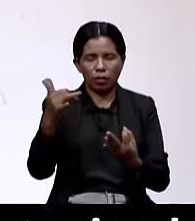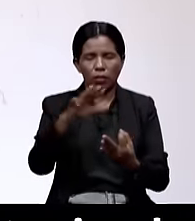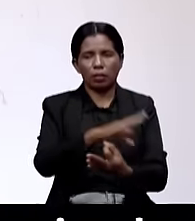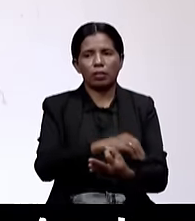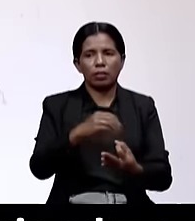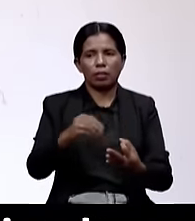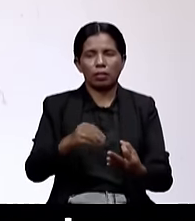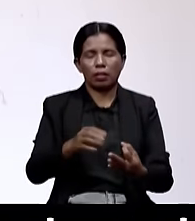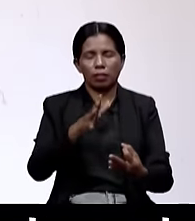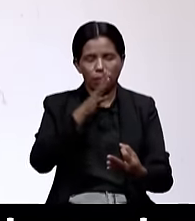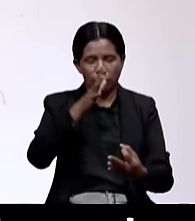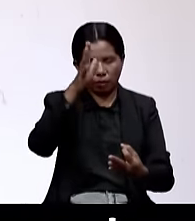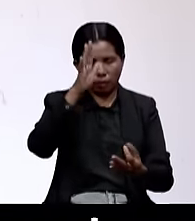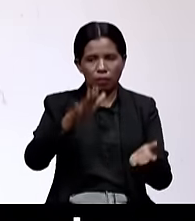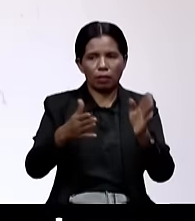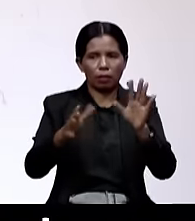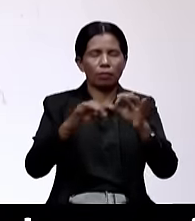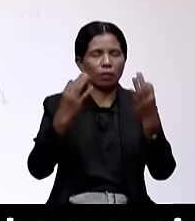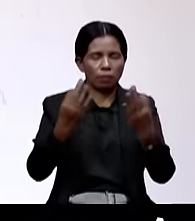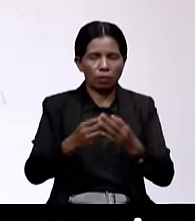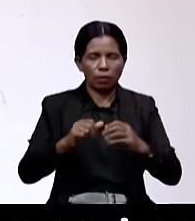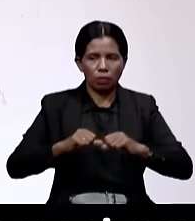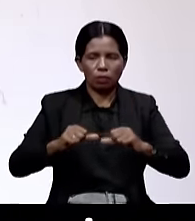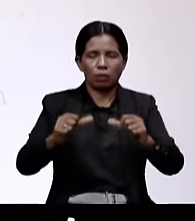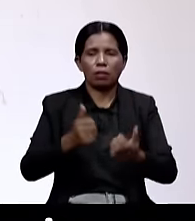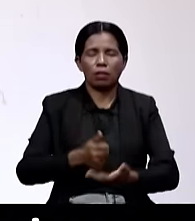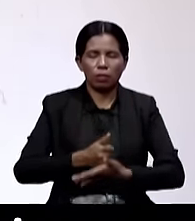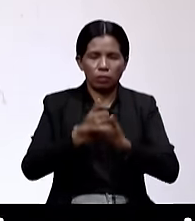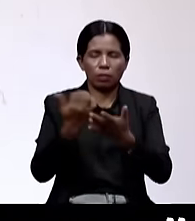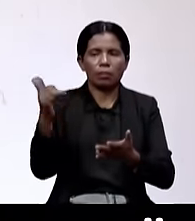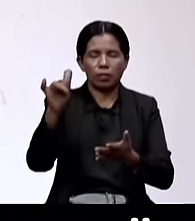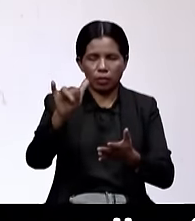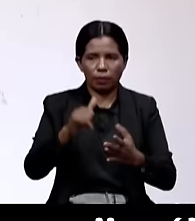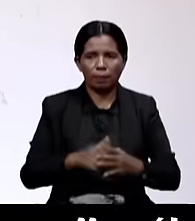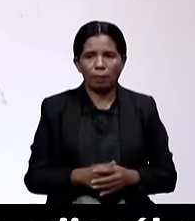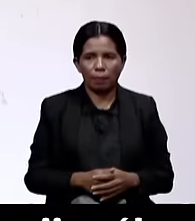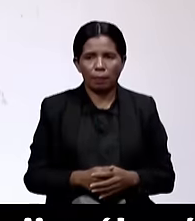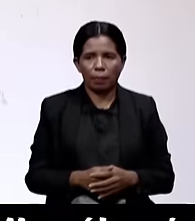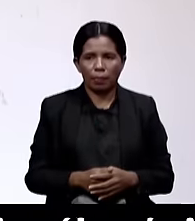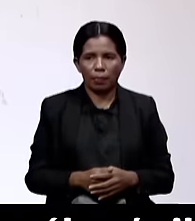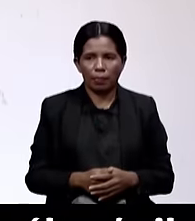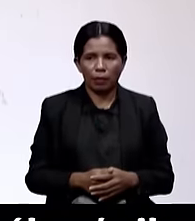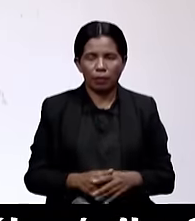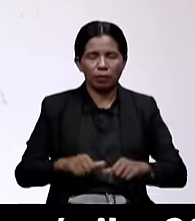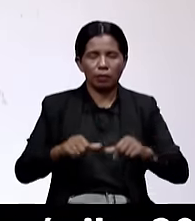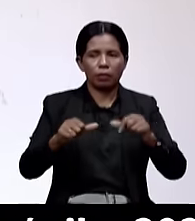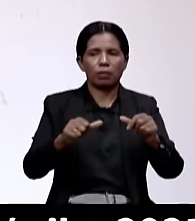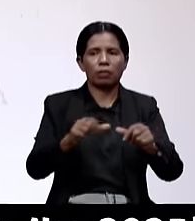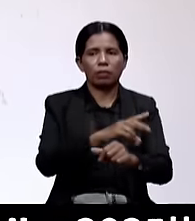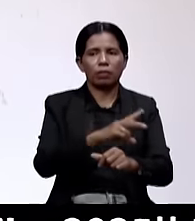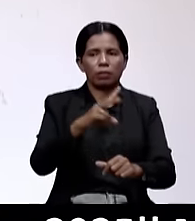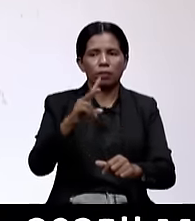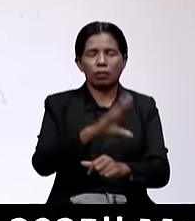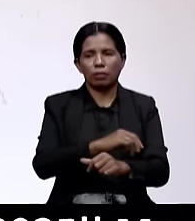sira ina naman mate familia ne ma continua horita mata basira ao mesmo tempo continua dar lia ho vizinho